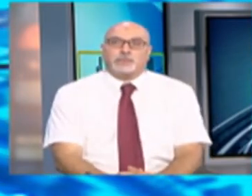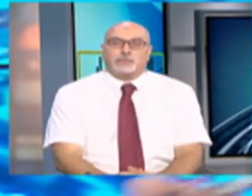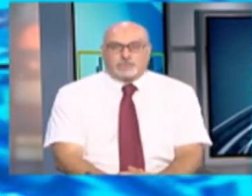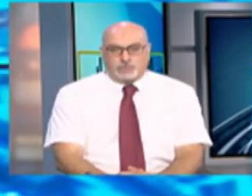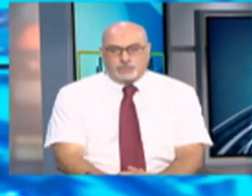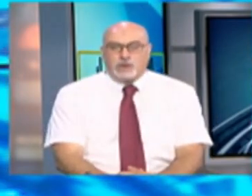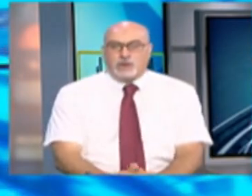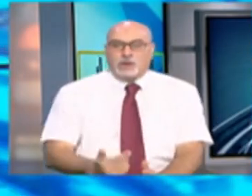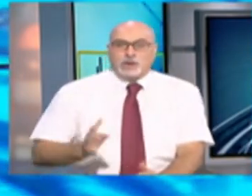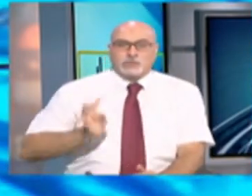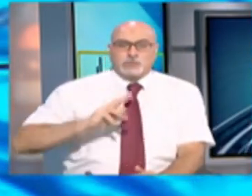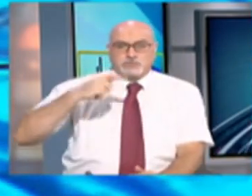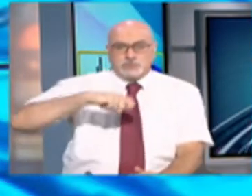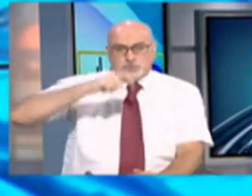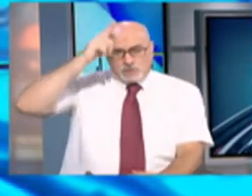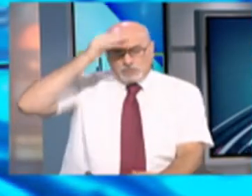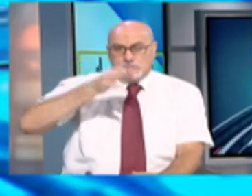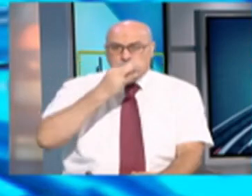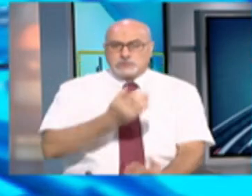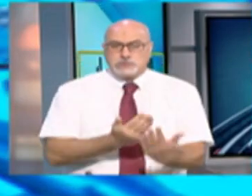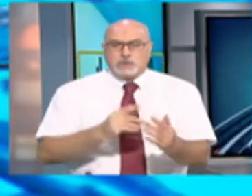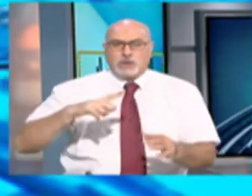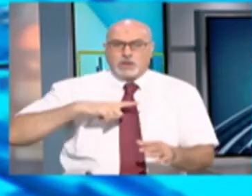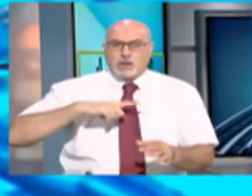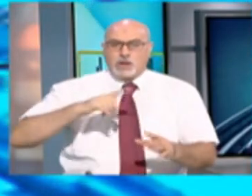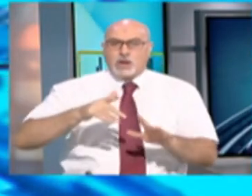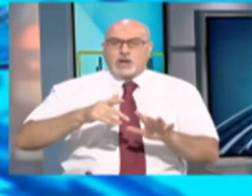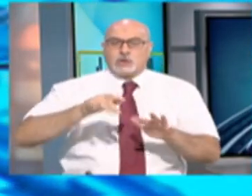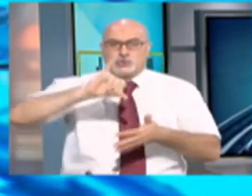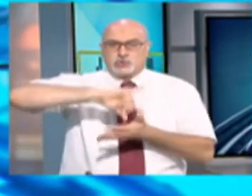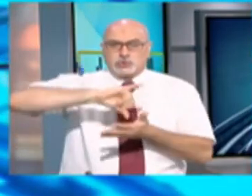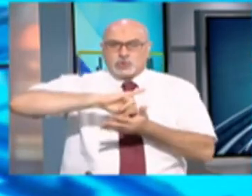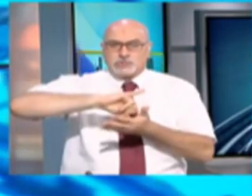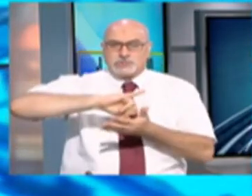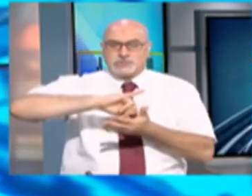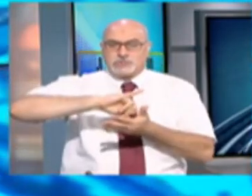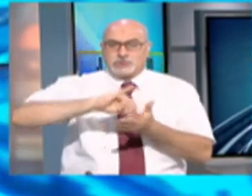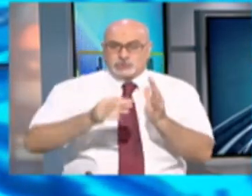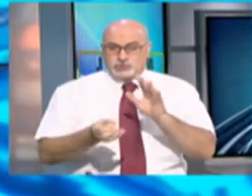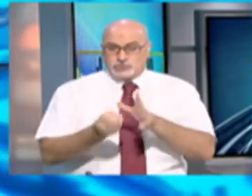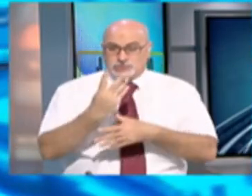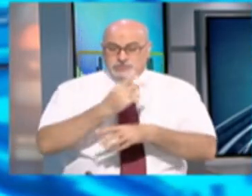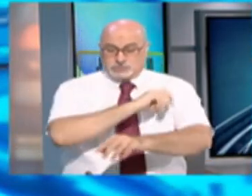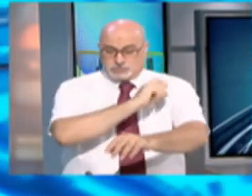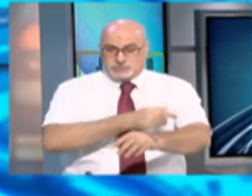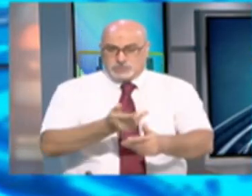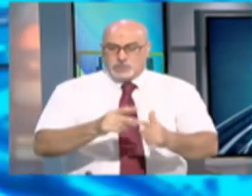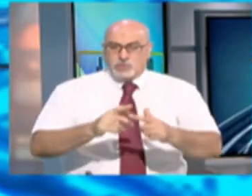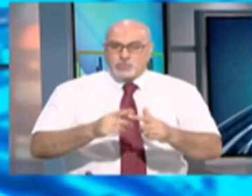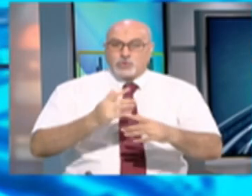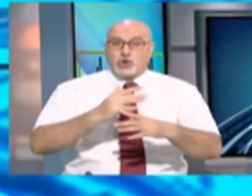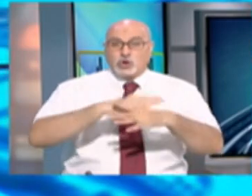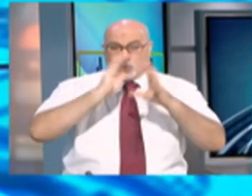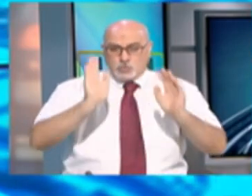رئيس الجمهورية أعرب عن أمله في أن يسهم المركب الرياضي الأولمبي الجديد في بروز أبطال